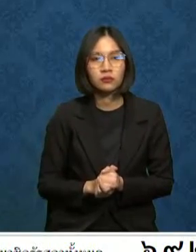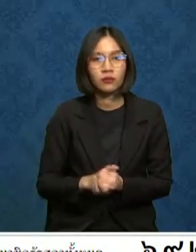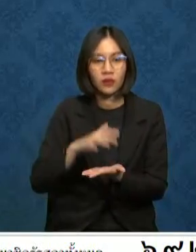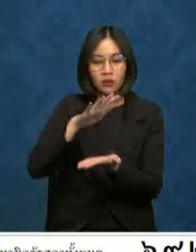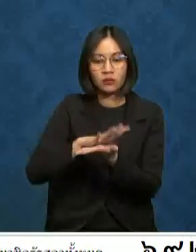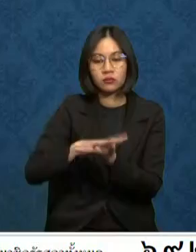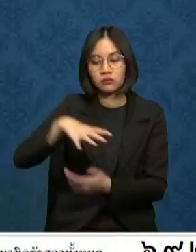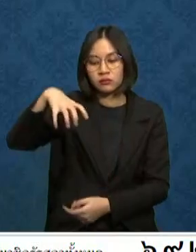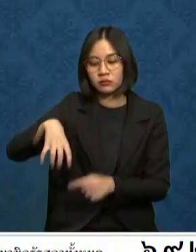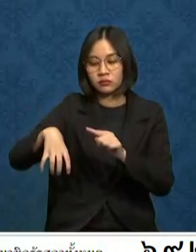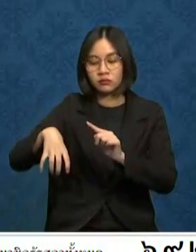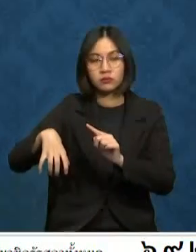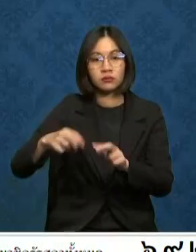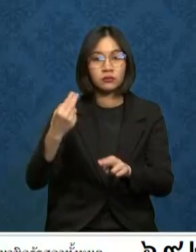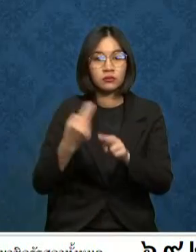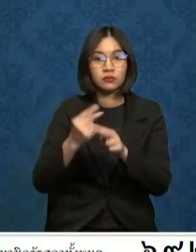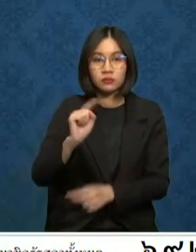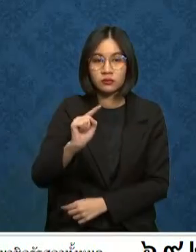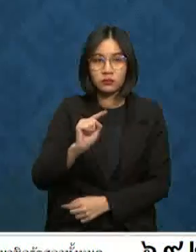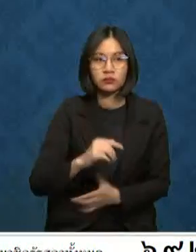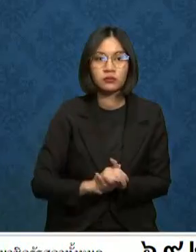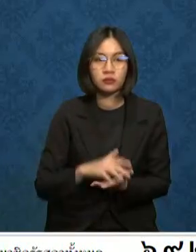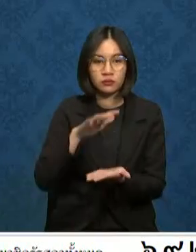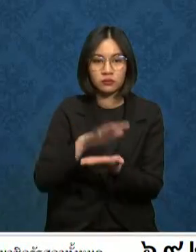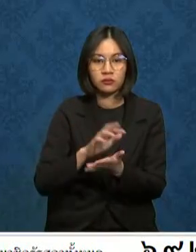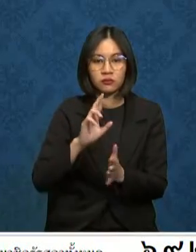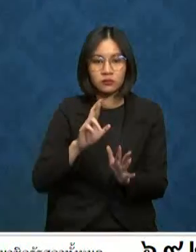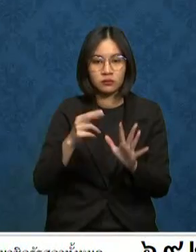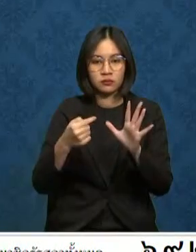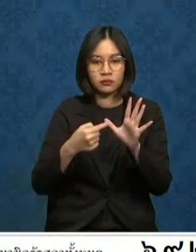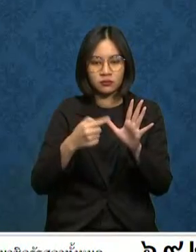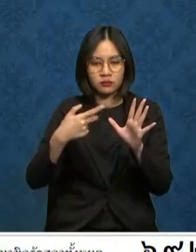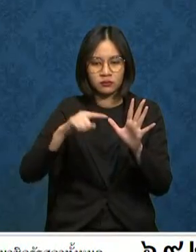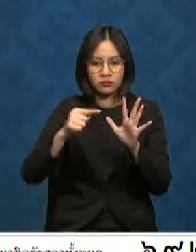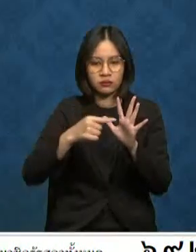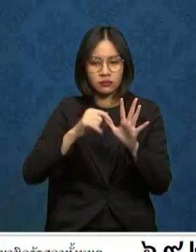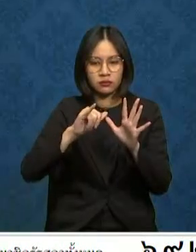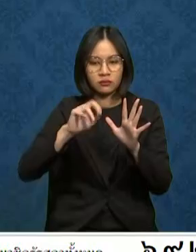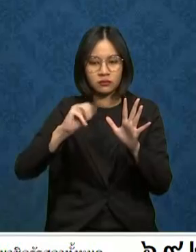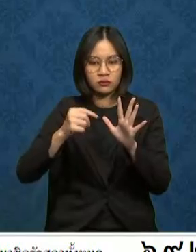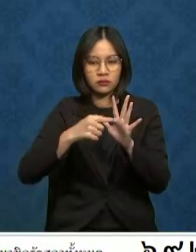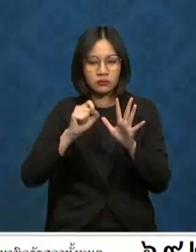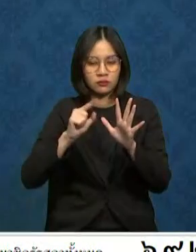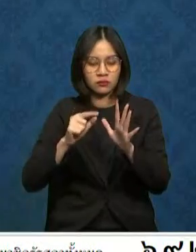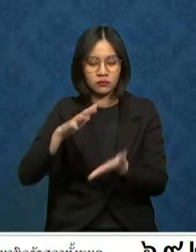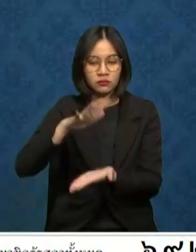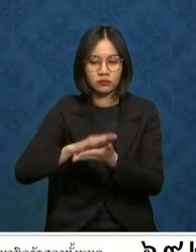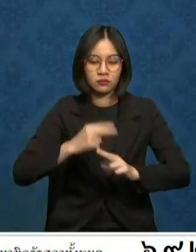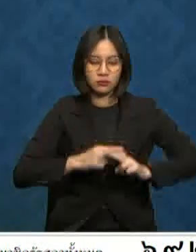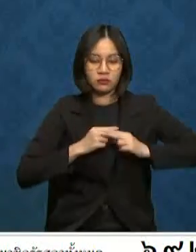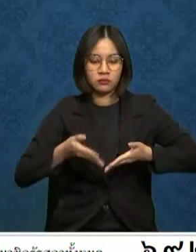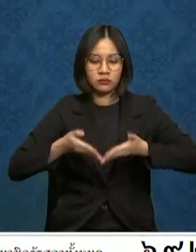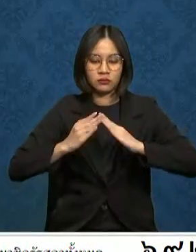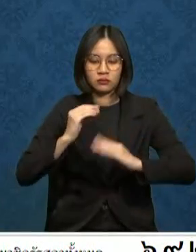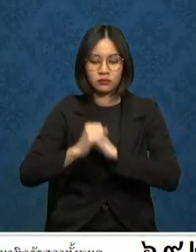เรียนแห่งนี้มีชื่อจริงๆว่าโรงเรียนรำปลายมาดพัฒนาเป็นโรงเรียนเอกชนที่ก่อตั้งขึ้นเมื่อ